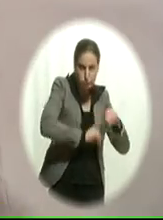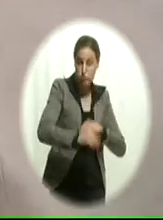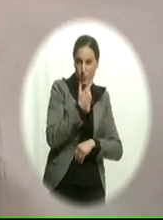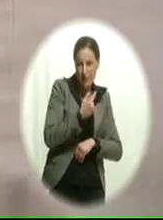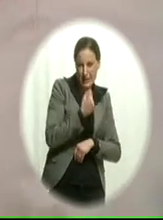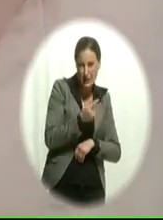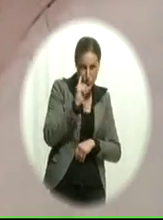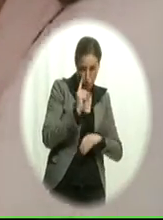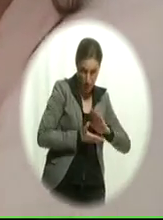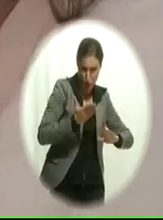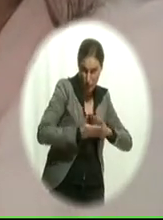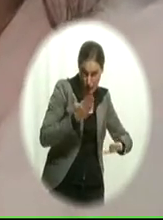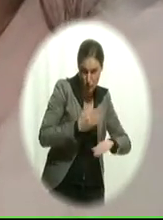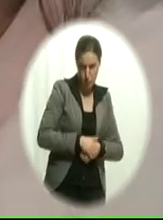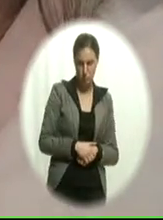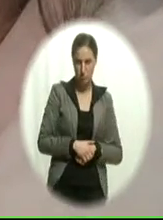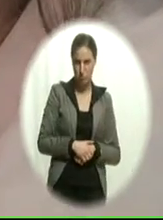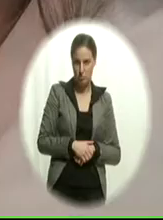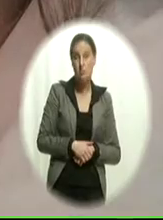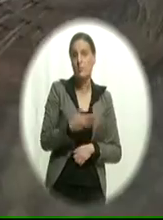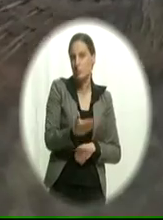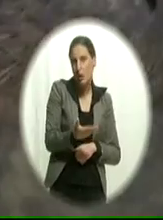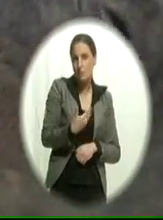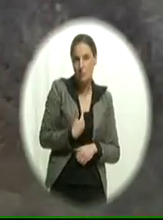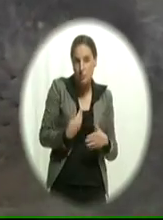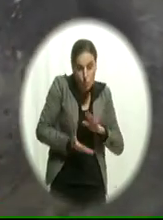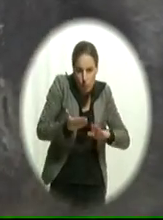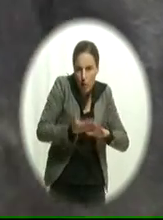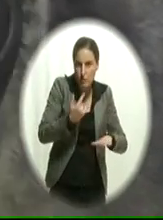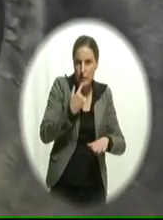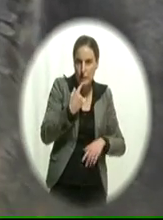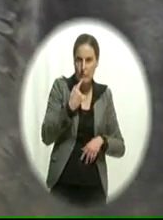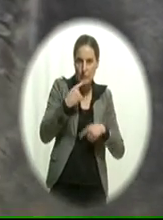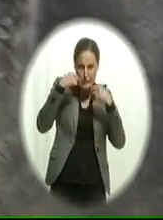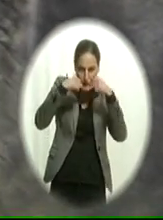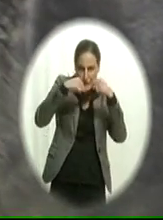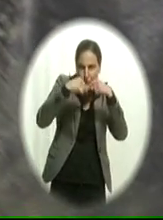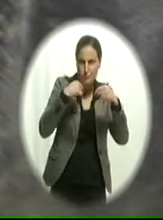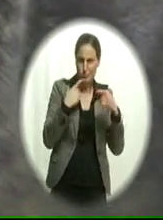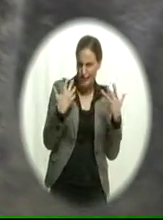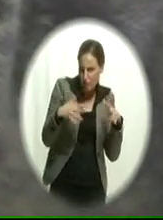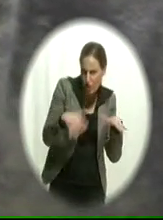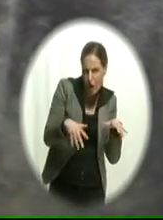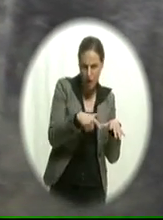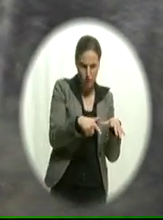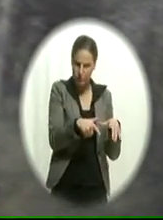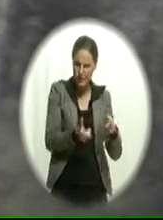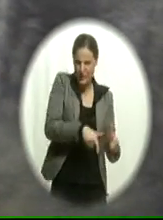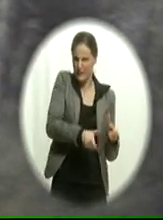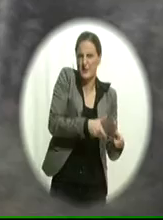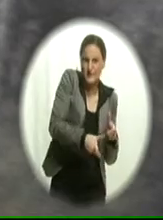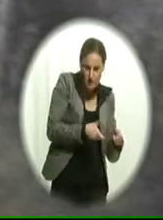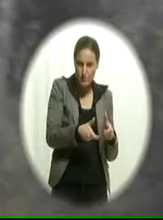donc ça a déjà des petites dents, ça s'appelle des mordants, donc il y a le risque de se faire mordre aussi. Il faut une contention